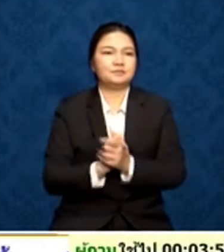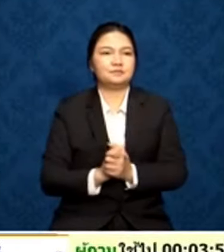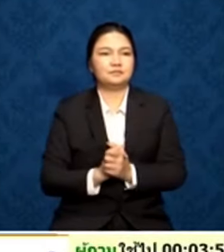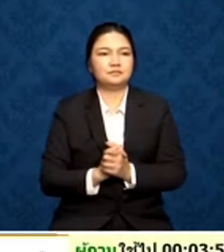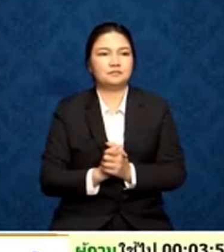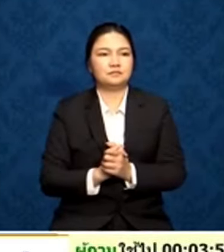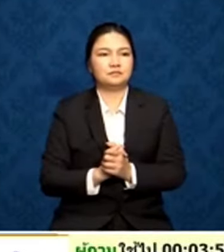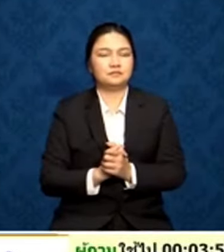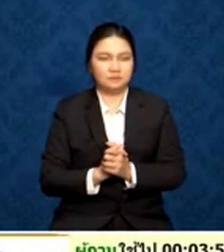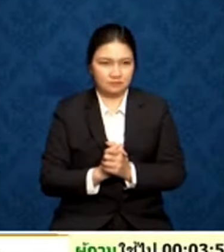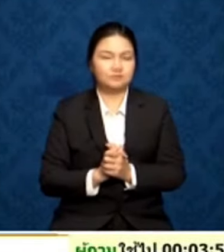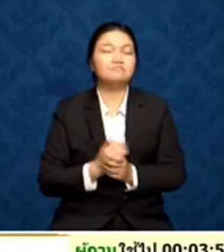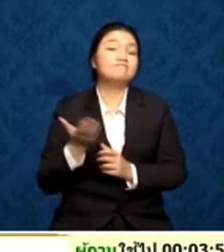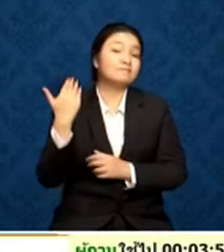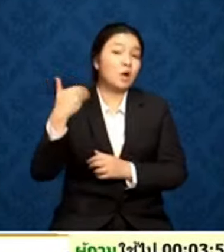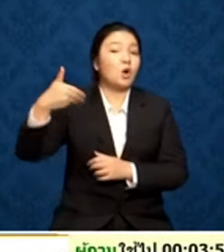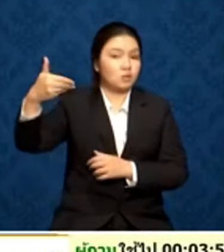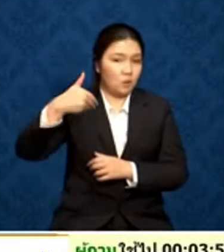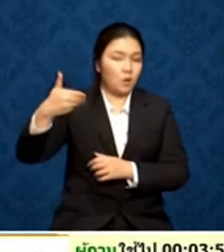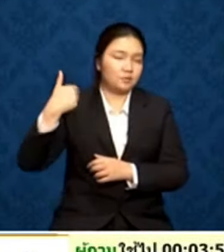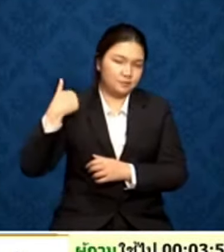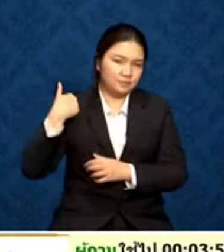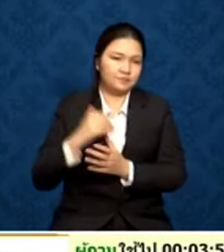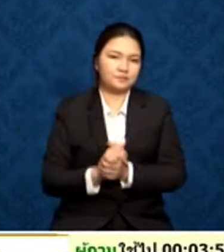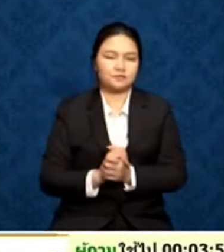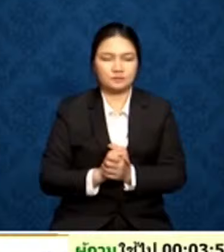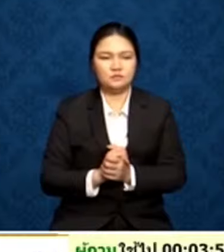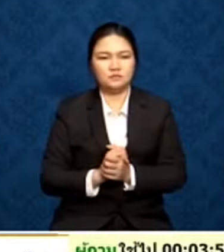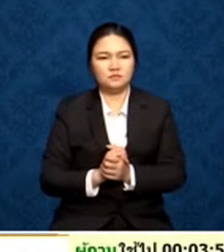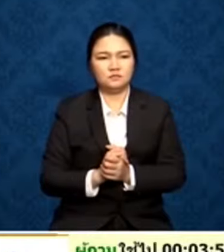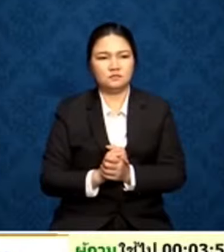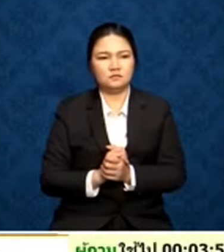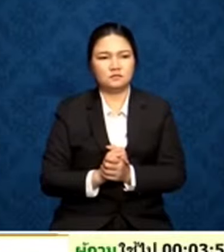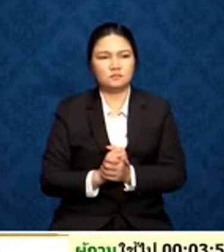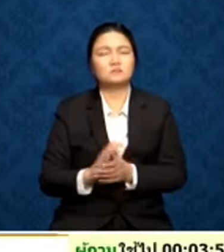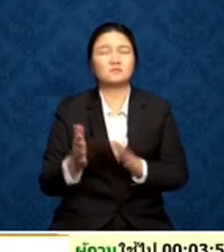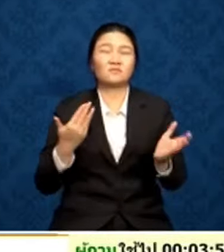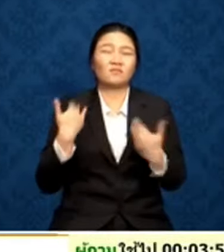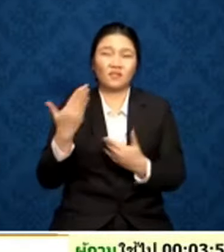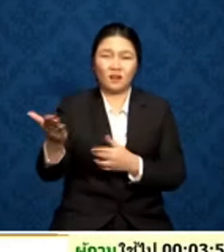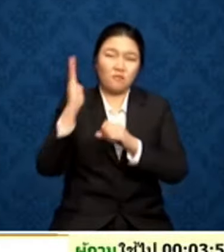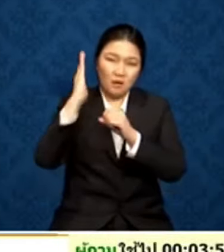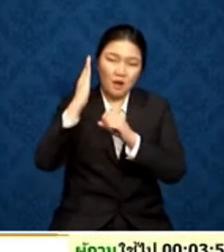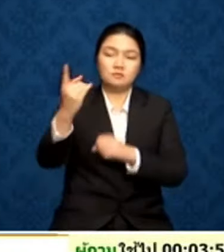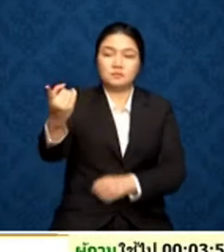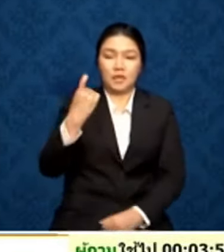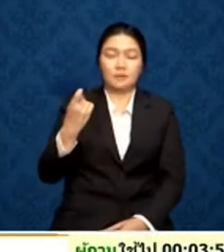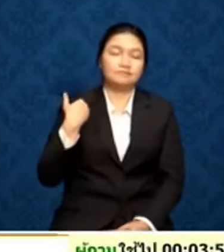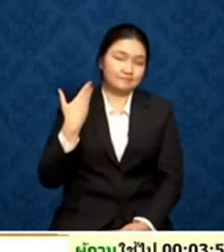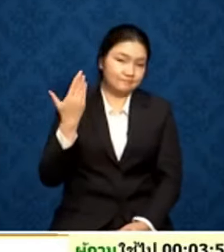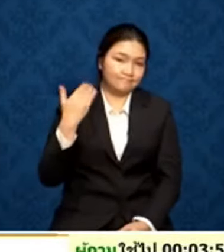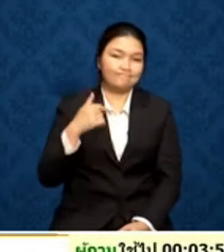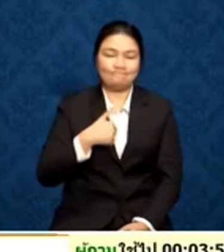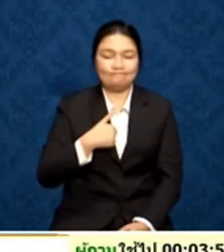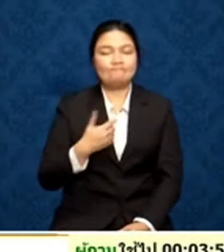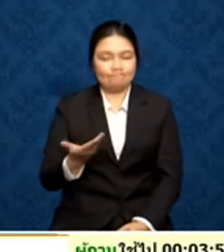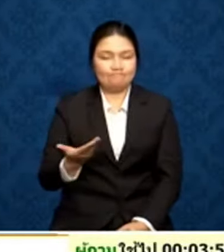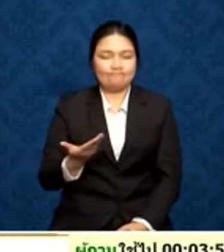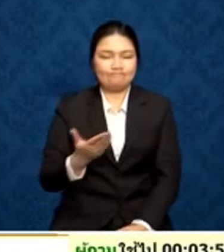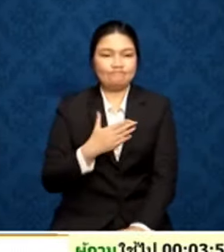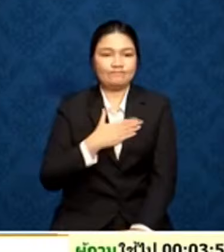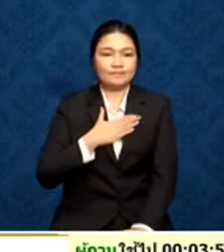ที่ได้ขอมานะครับในส่วนของการดำเนินการและคำถามของท่านเนี่ยผมต้องเรียนว่าในวันนี้ในส่วนงาน